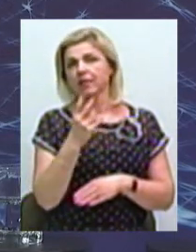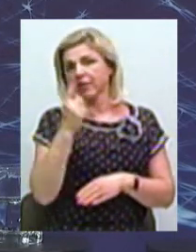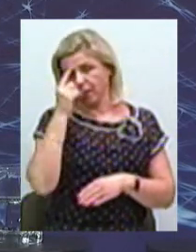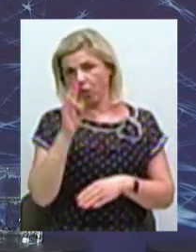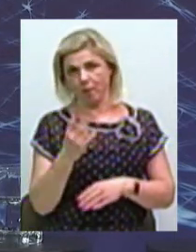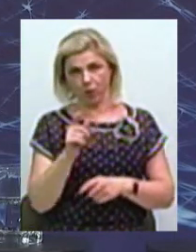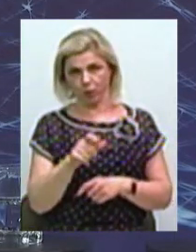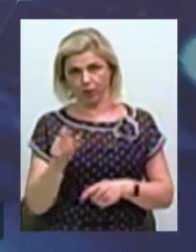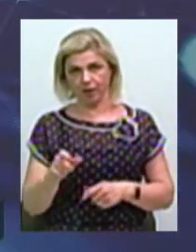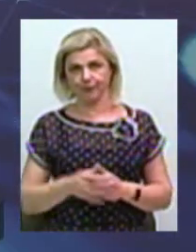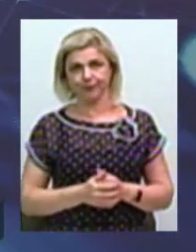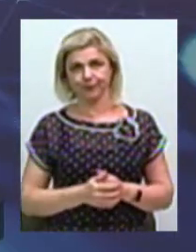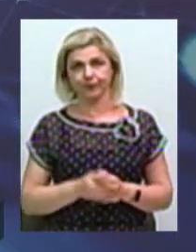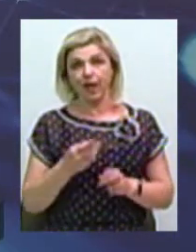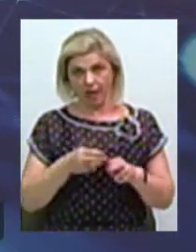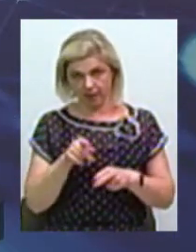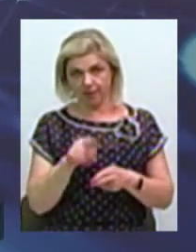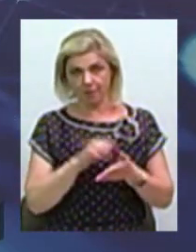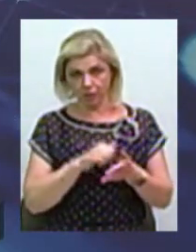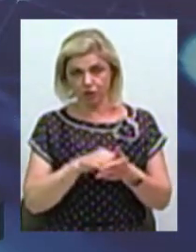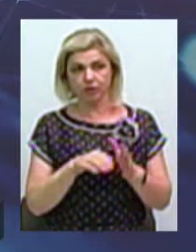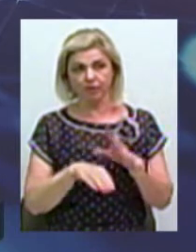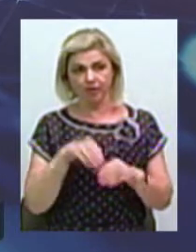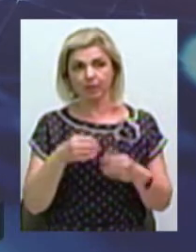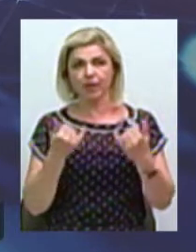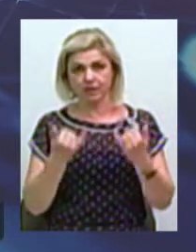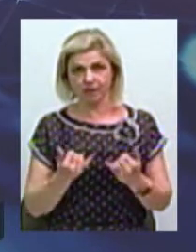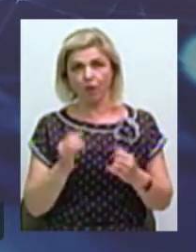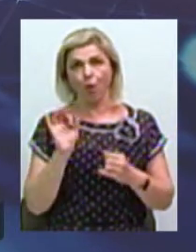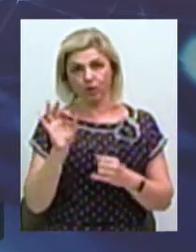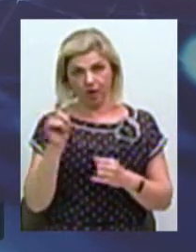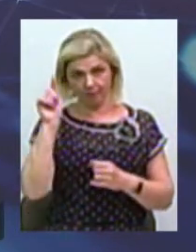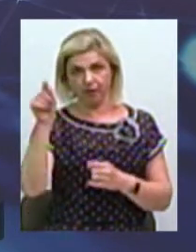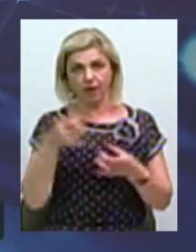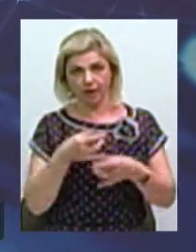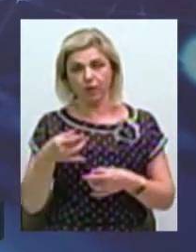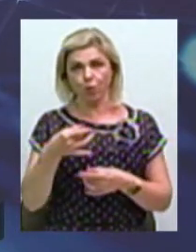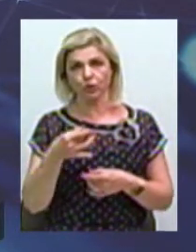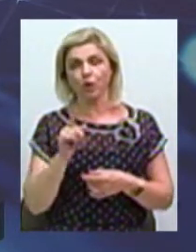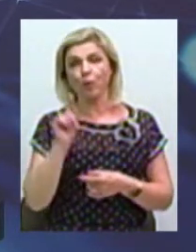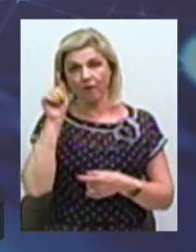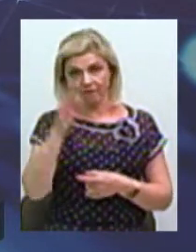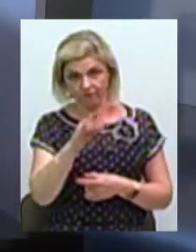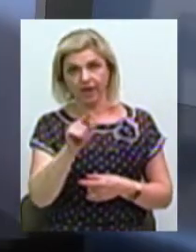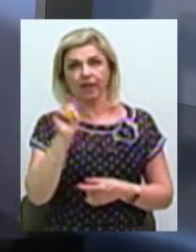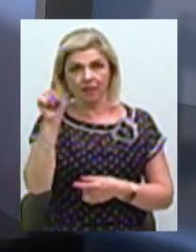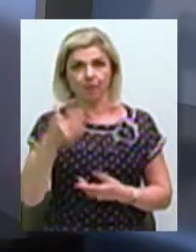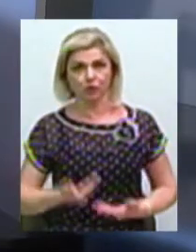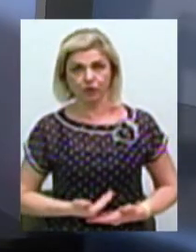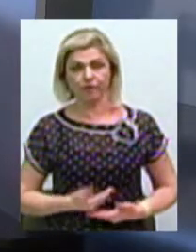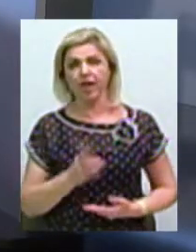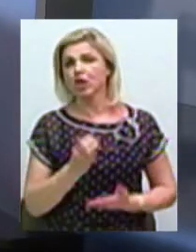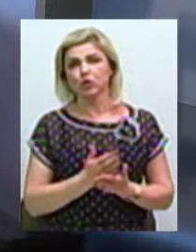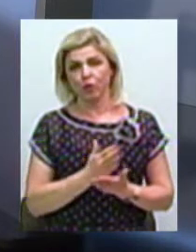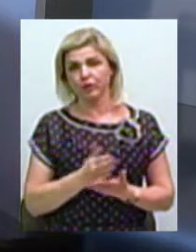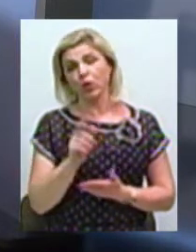Тобто саме за цією причиною ви обрали сьогодні саме Корабельний район? тому що ви там мешкаєте, так? Ну, не зовсім.